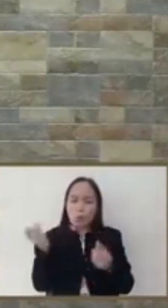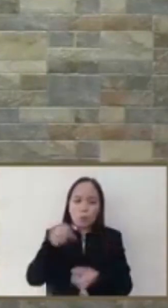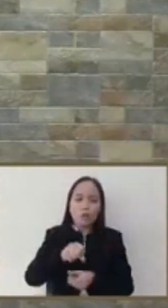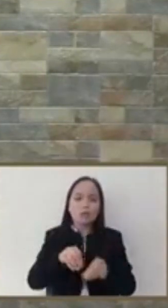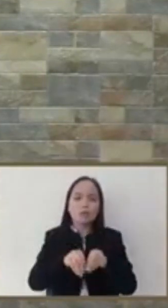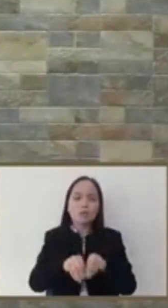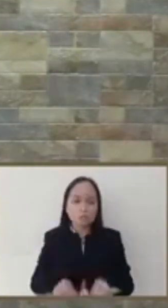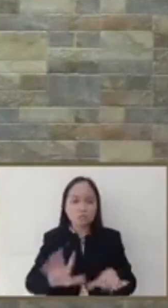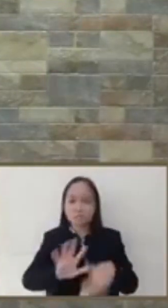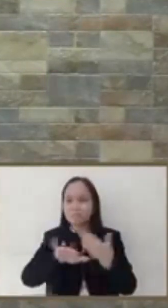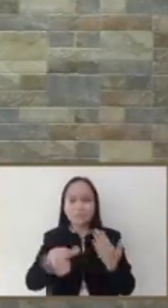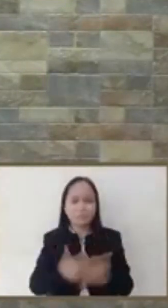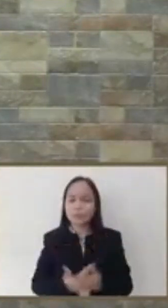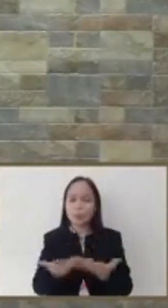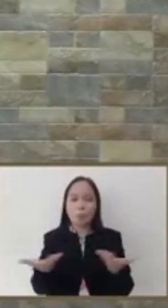lahat.